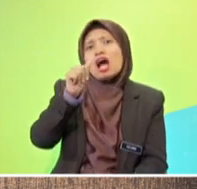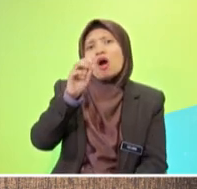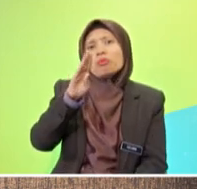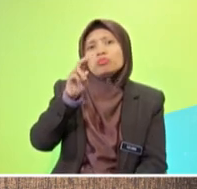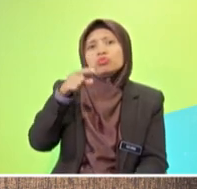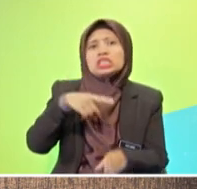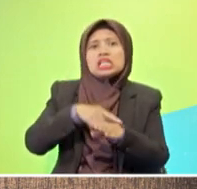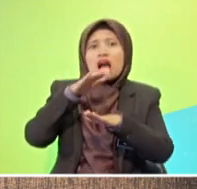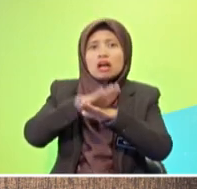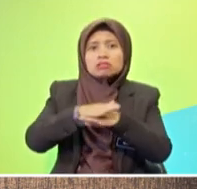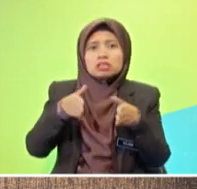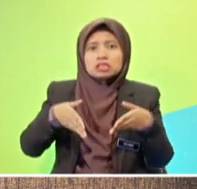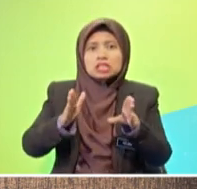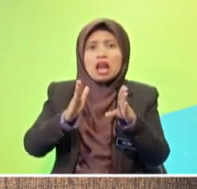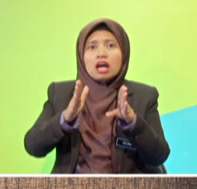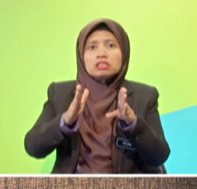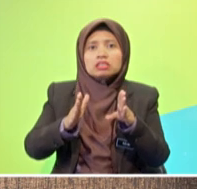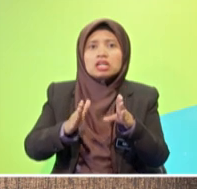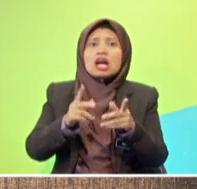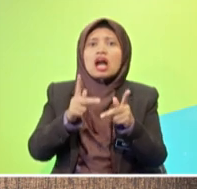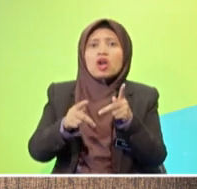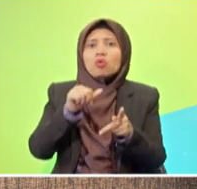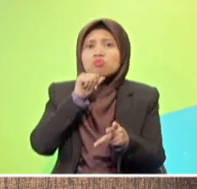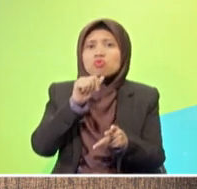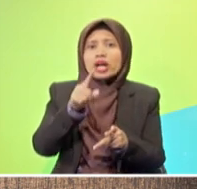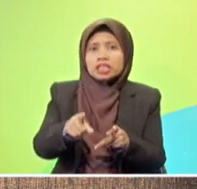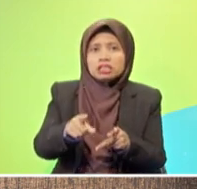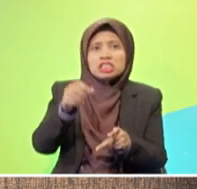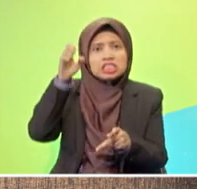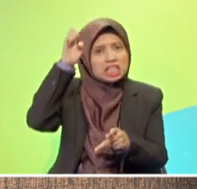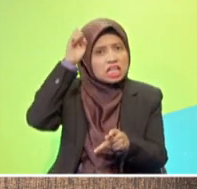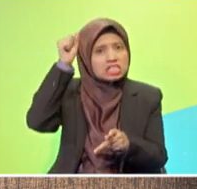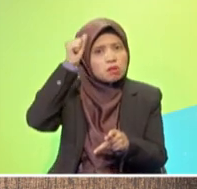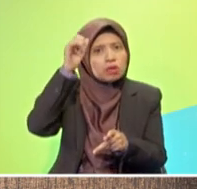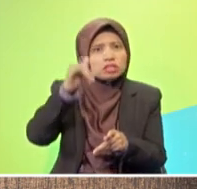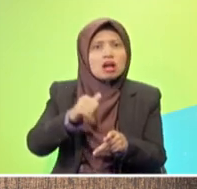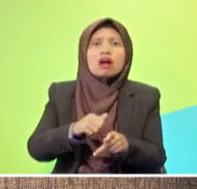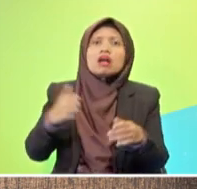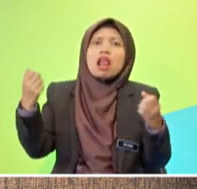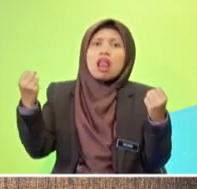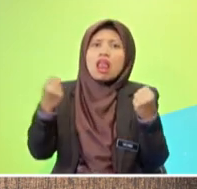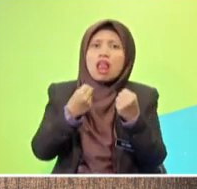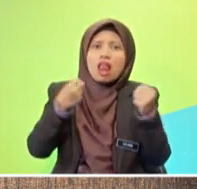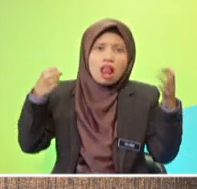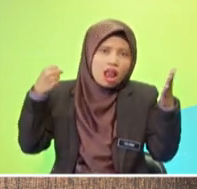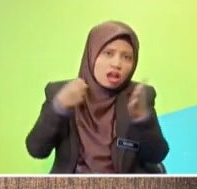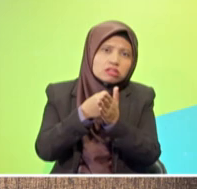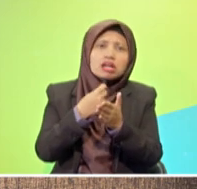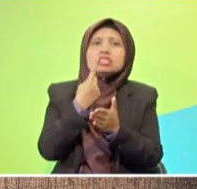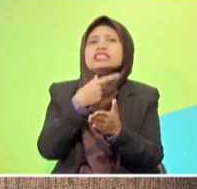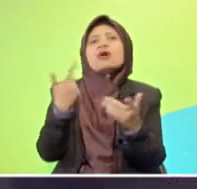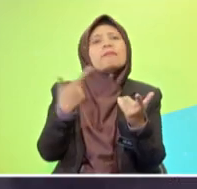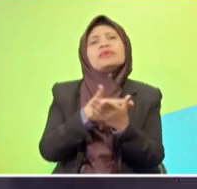jalan itu kan bukan dia yang melanggarnya Siapa lagi Siapa lagi